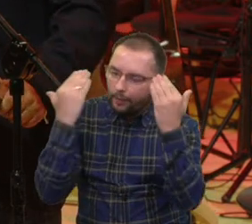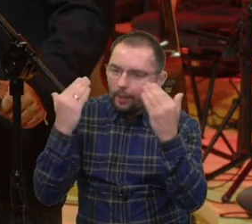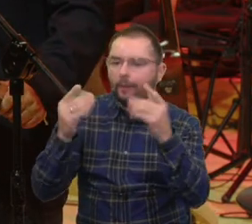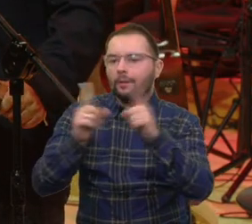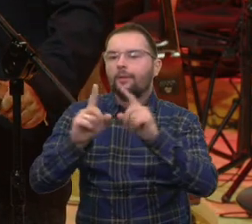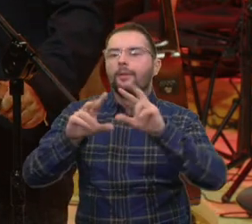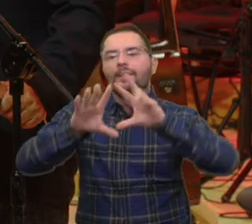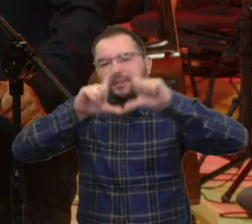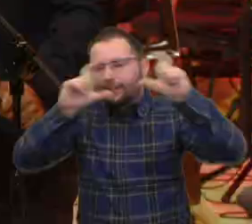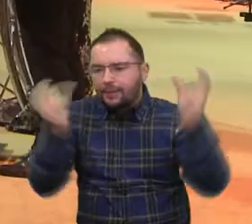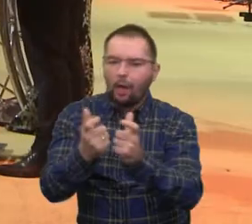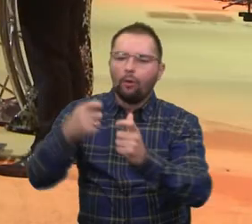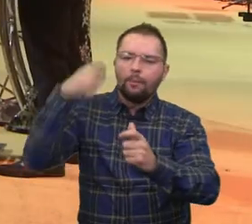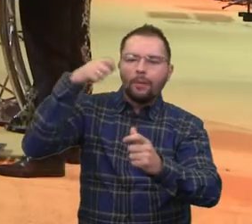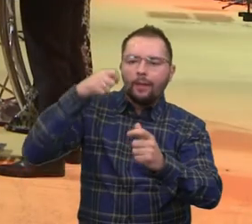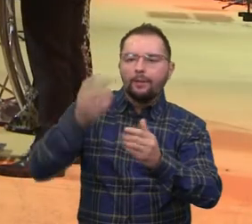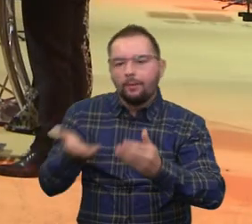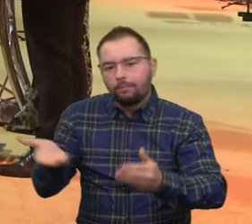prezydentów.